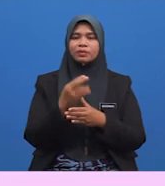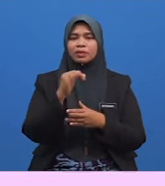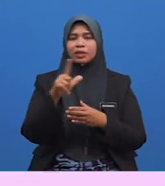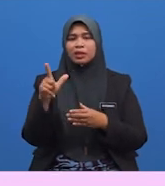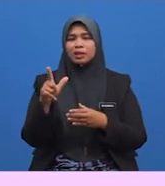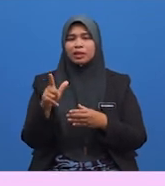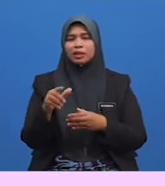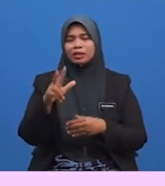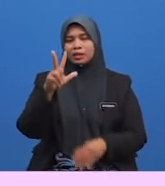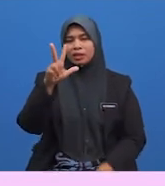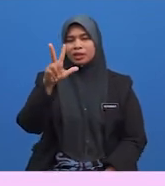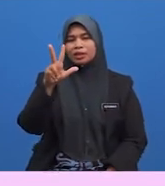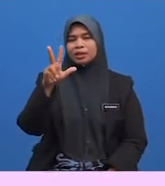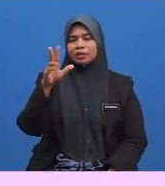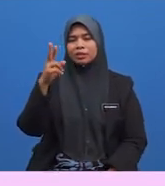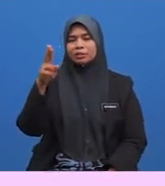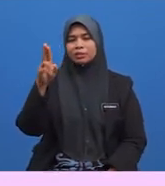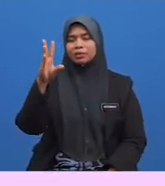ialah